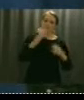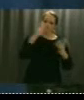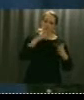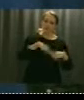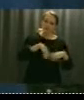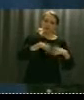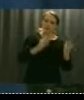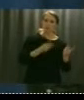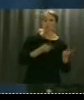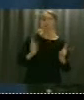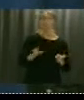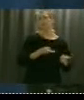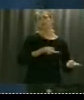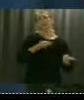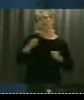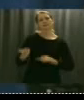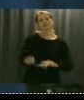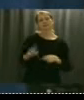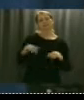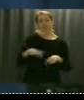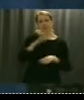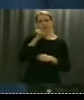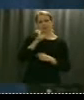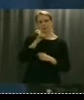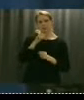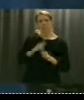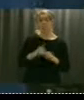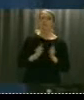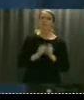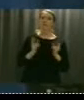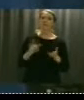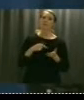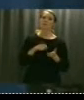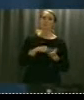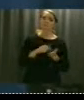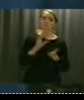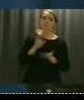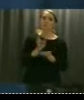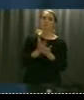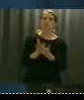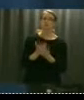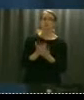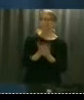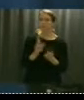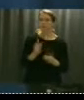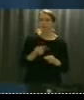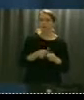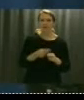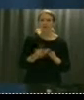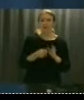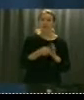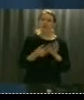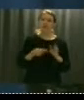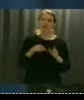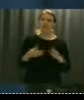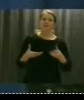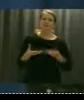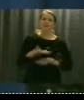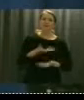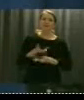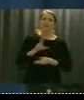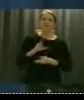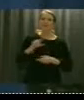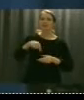demokratin i Jönköping. Däremot så menar jag att er motion inte längre är aktuell då eftersom det för det här samarbetet inte